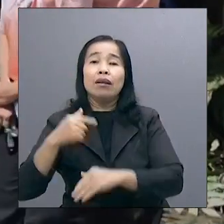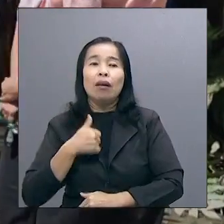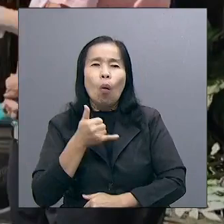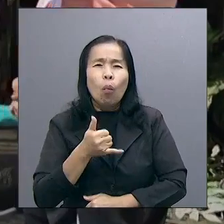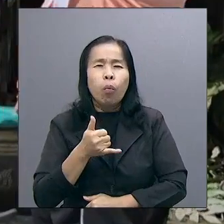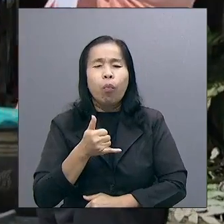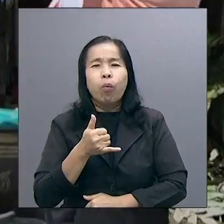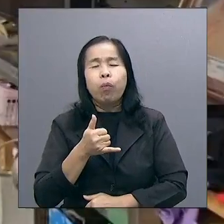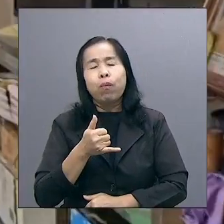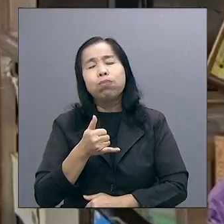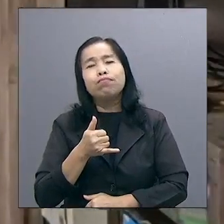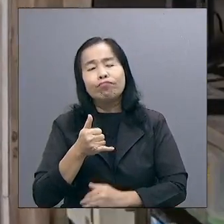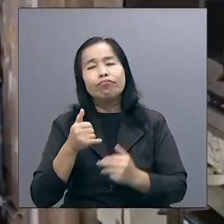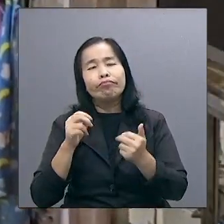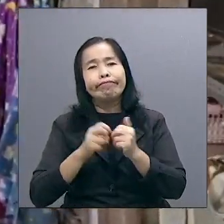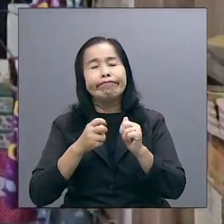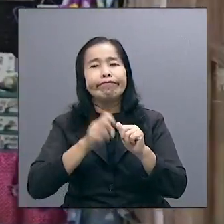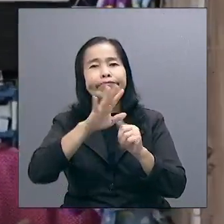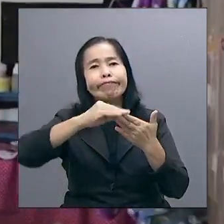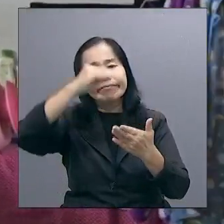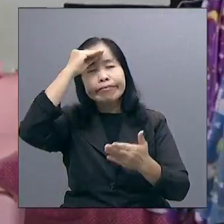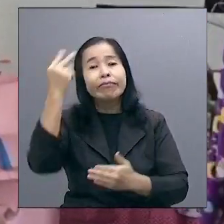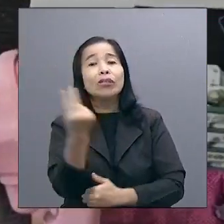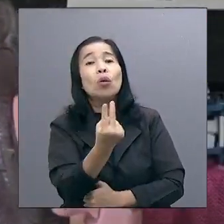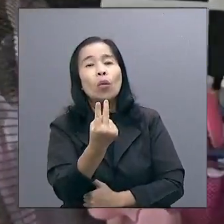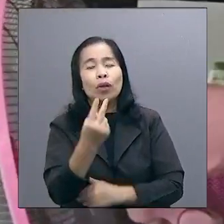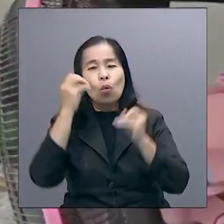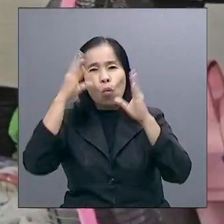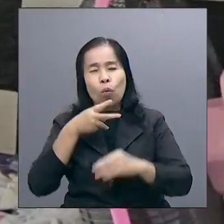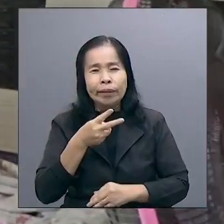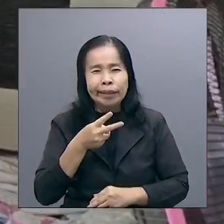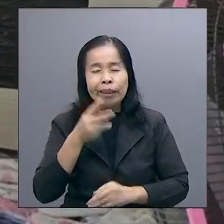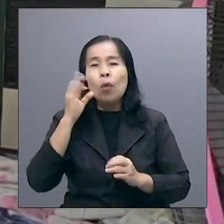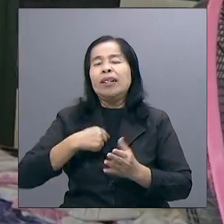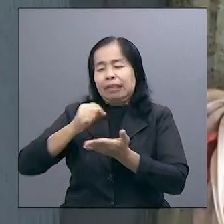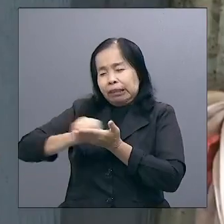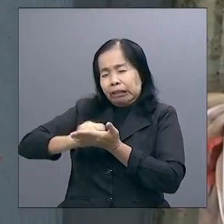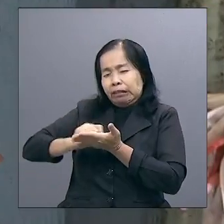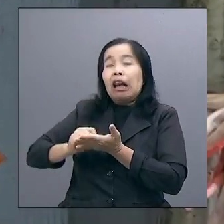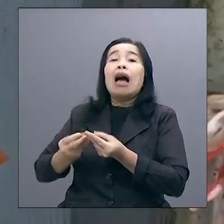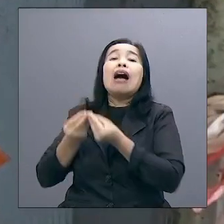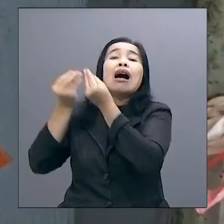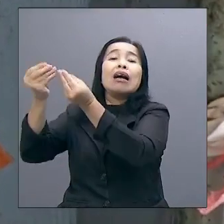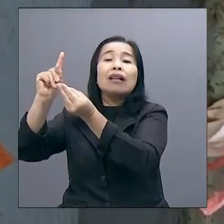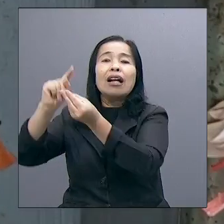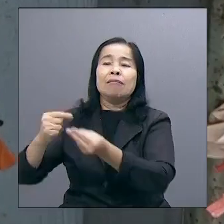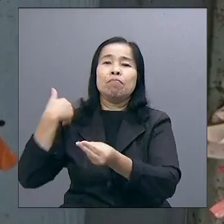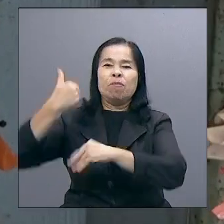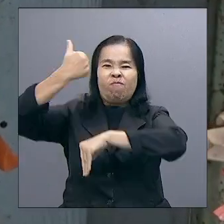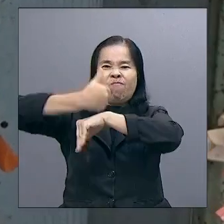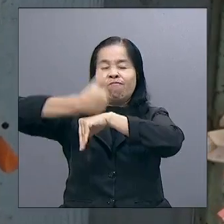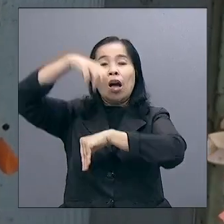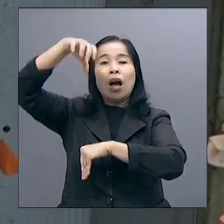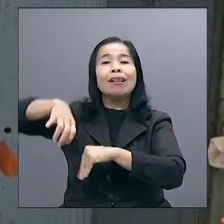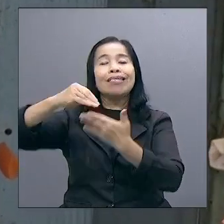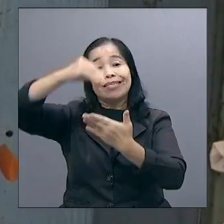ี้ทำให้รู้ถงปัญหาคามเป็อยู่ของนกเรีนหญิทั้ง 2 คนจึมการรายงานใหกบคุอธีจคํสีหาท่านเป็นผู้อนวยการส